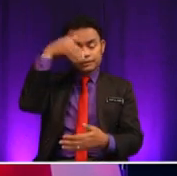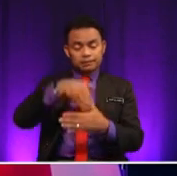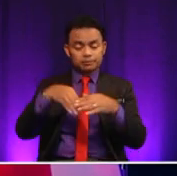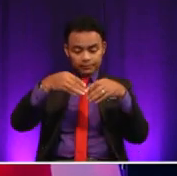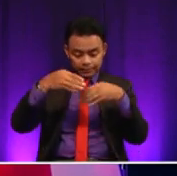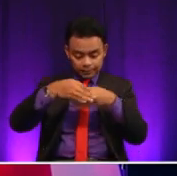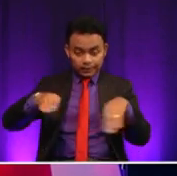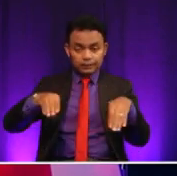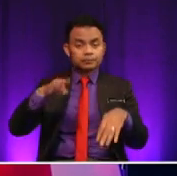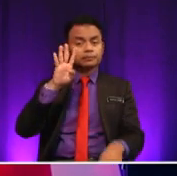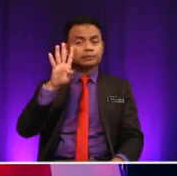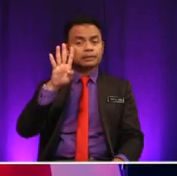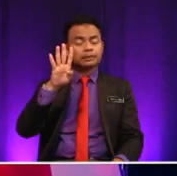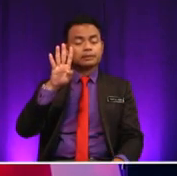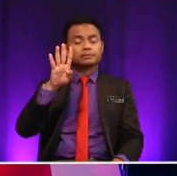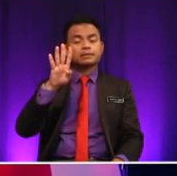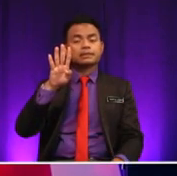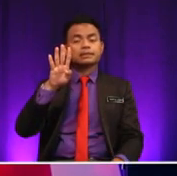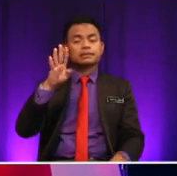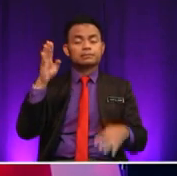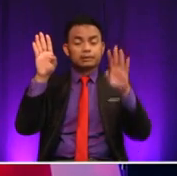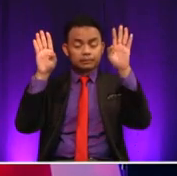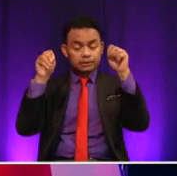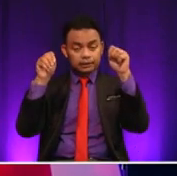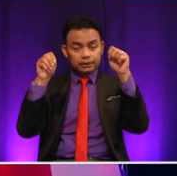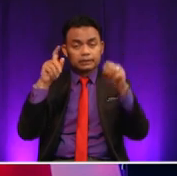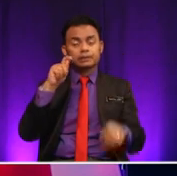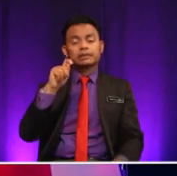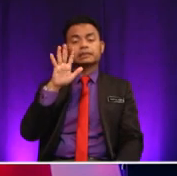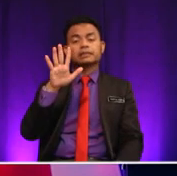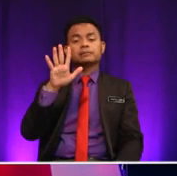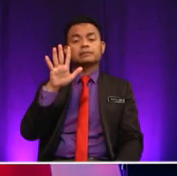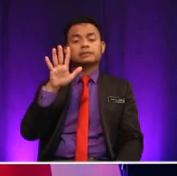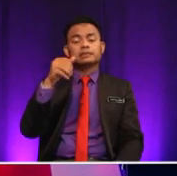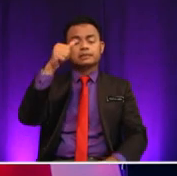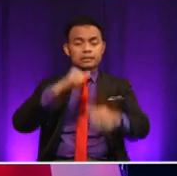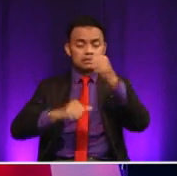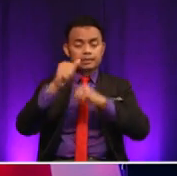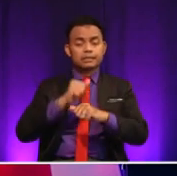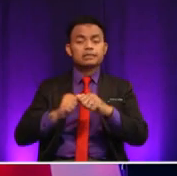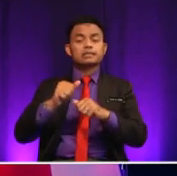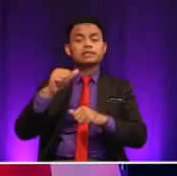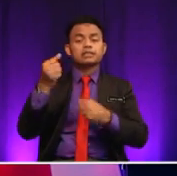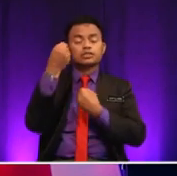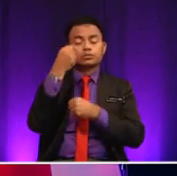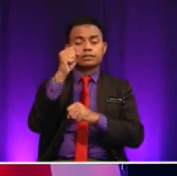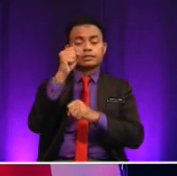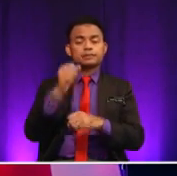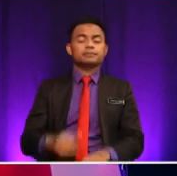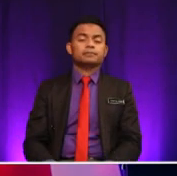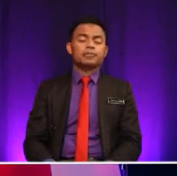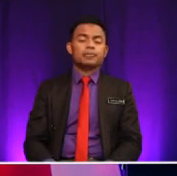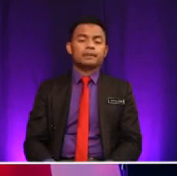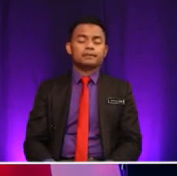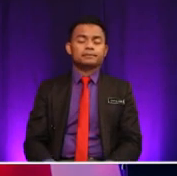tingkatan 5 saya sukai bintang 4 yaitu dalam unit pak poin 2 Pengukuran kecerdasan fisika